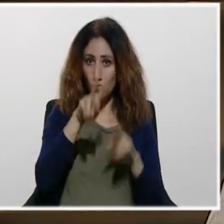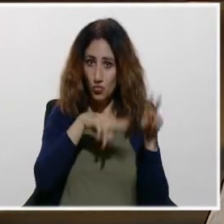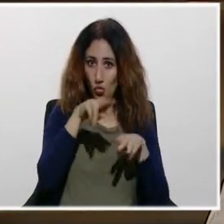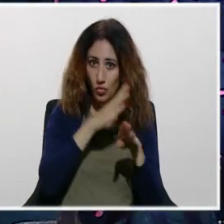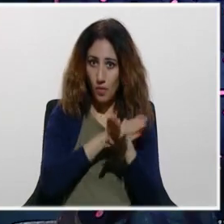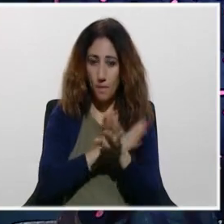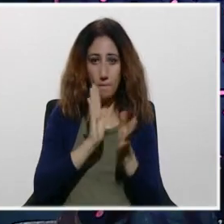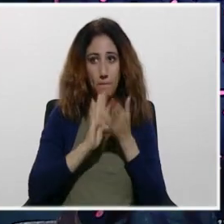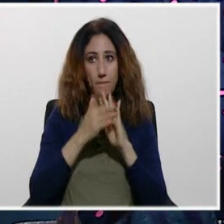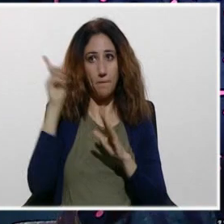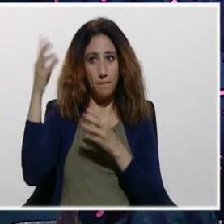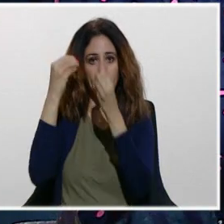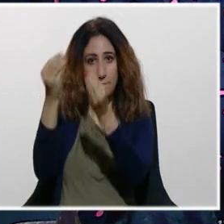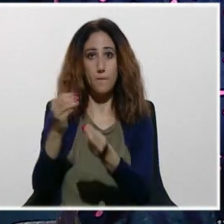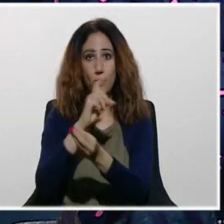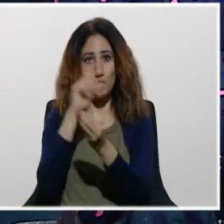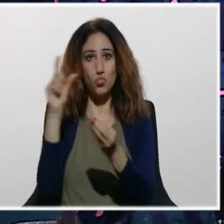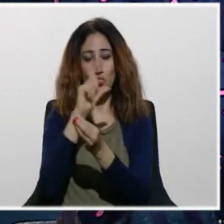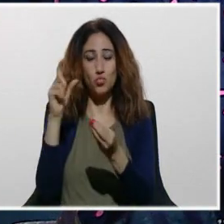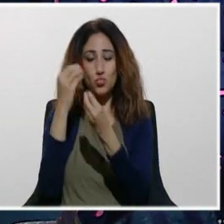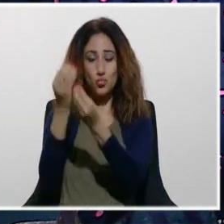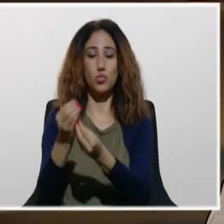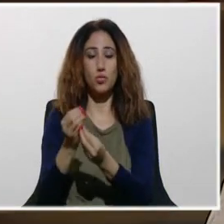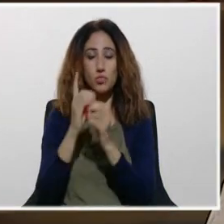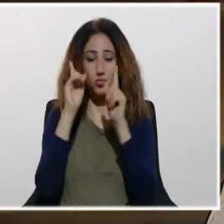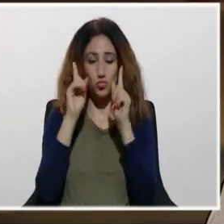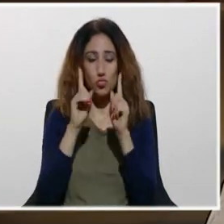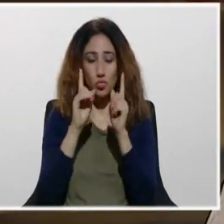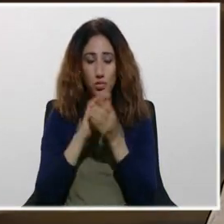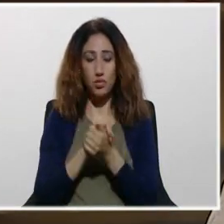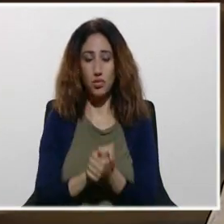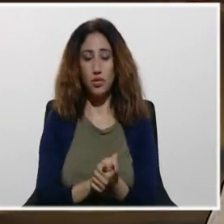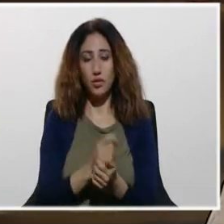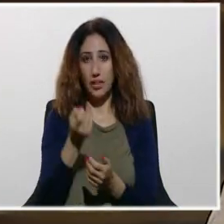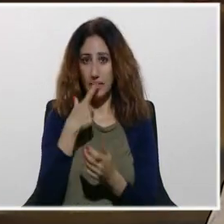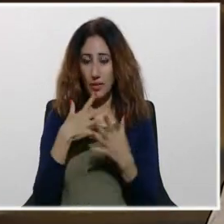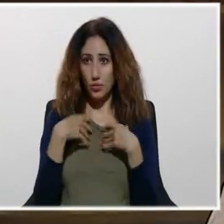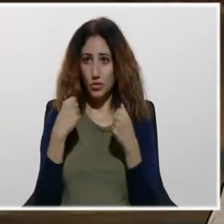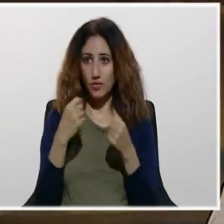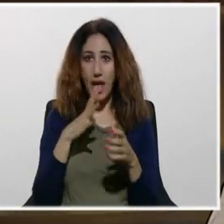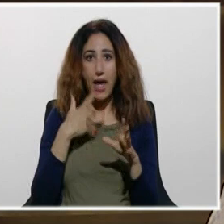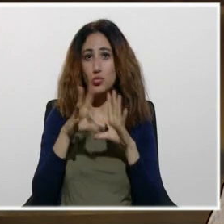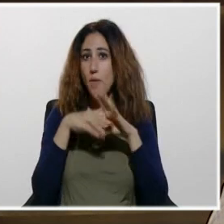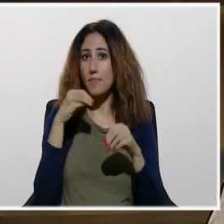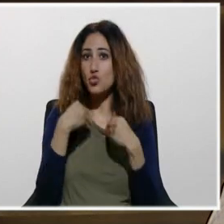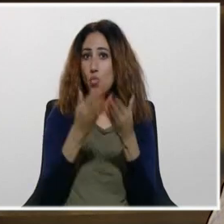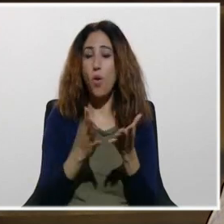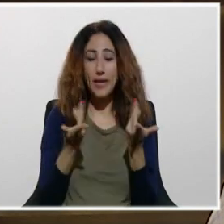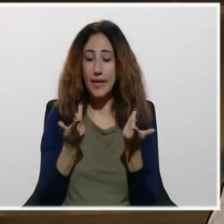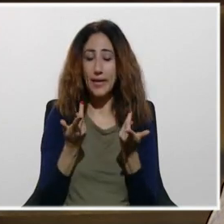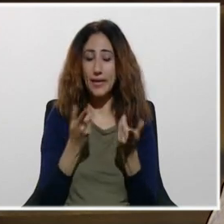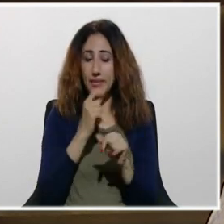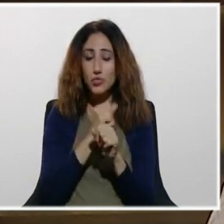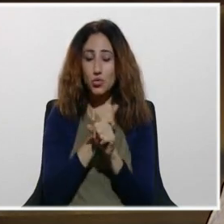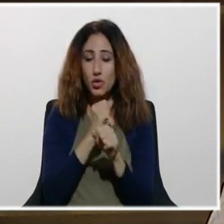حاجه. ربنا يبارك فيهم. فباذن الله ده موضوع العلاج هيتم ان شاء الله. ايه المشروع بقى اللي احنا ممكن نعمله لك عشان تشتغلي